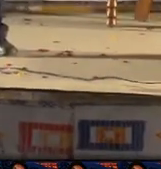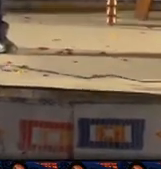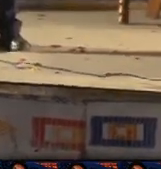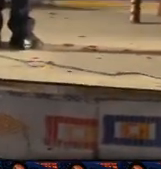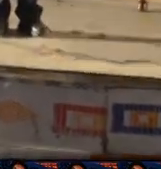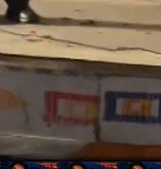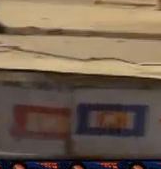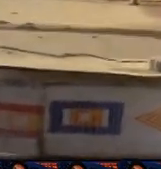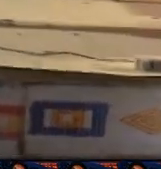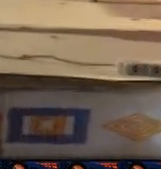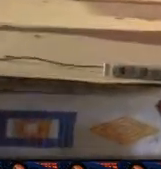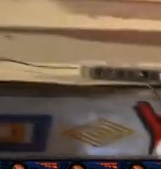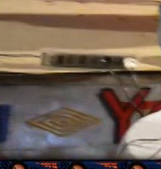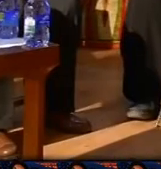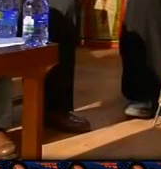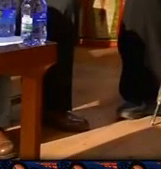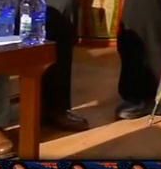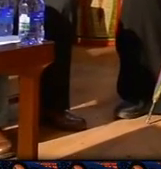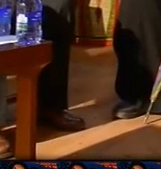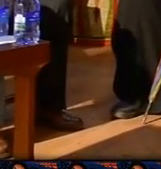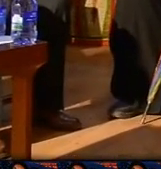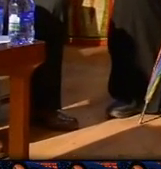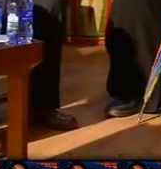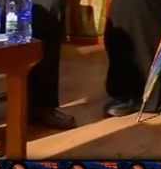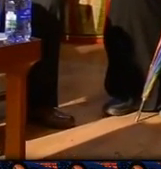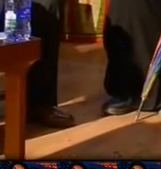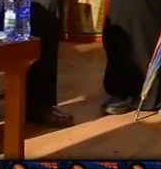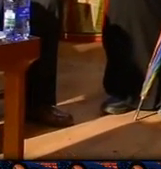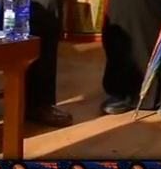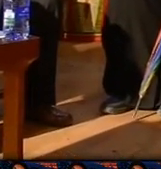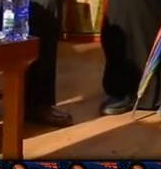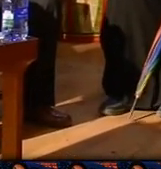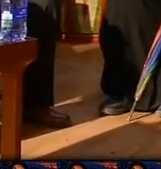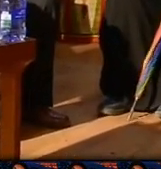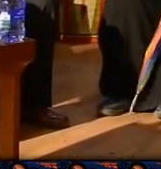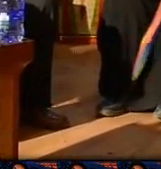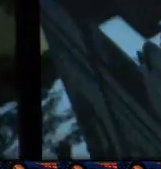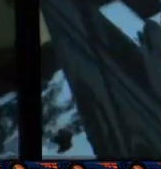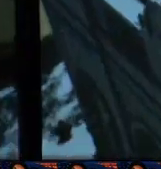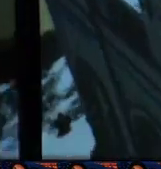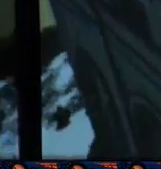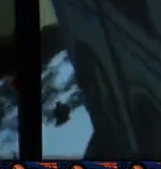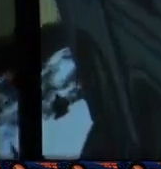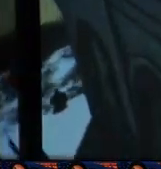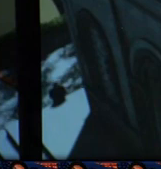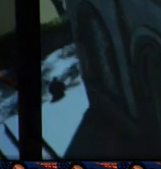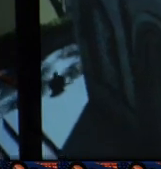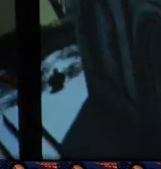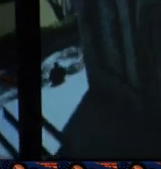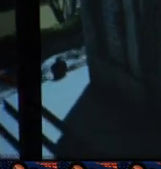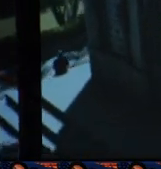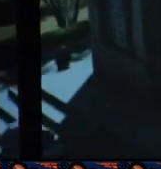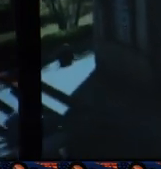መጦሪያ ተቋምና የመምህራንና ቀሳውስት ማሰልጠኛ መንፈሳዊ ትምህርት ቤቶችን ከፍቶ ለቤተ ክርስቲያናችንም